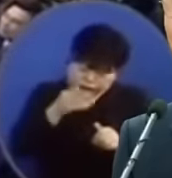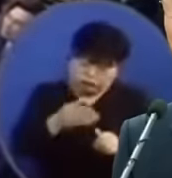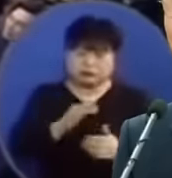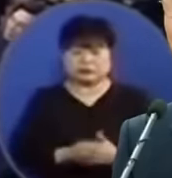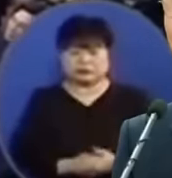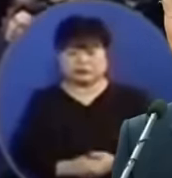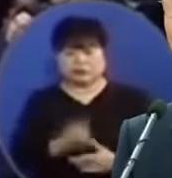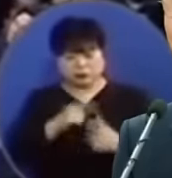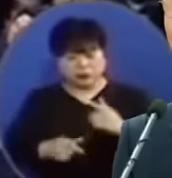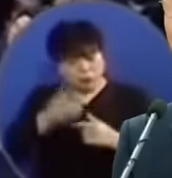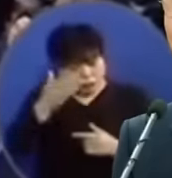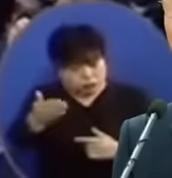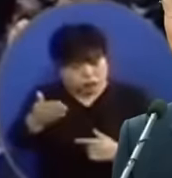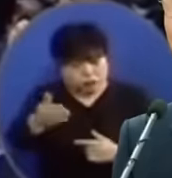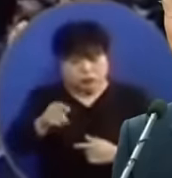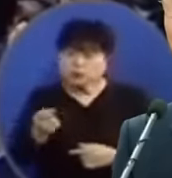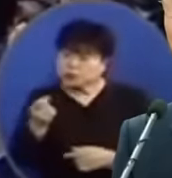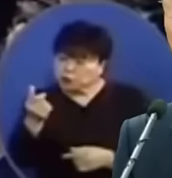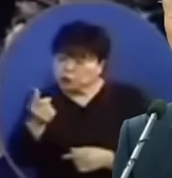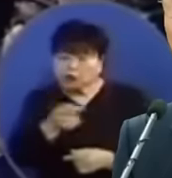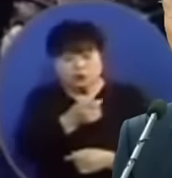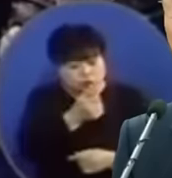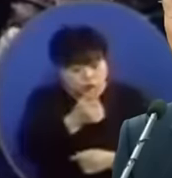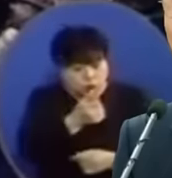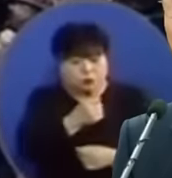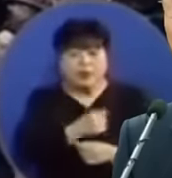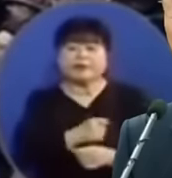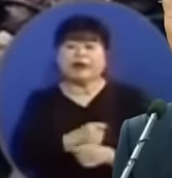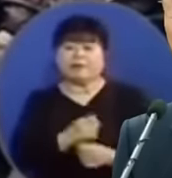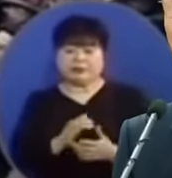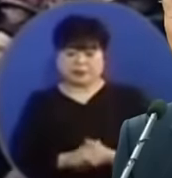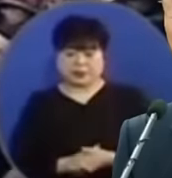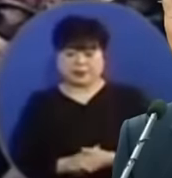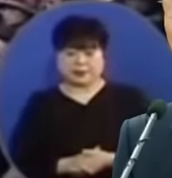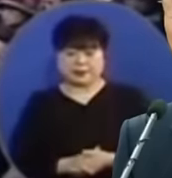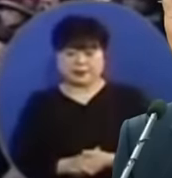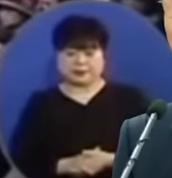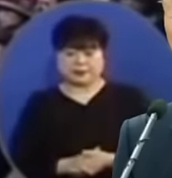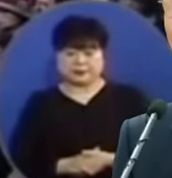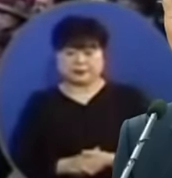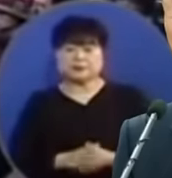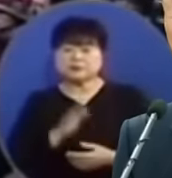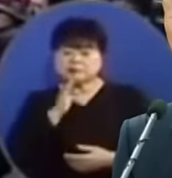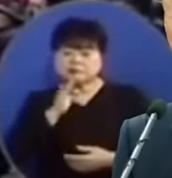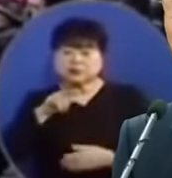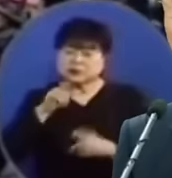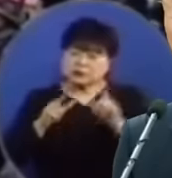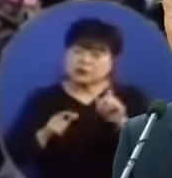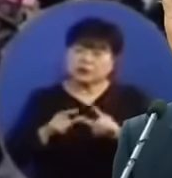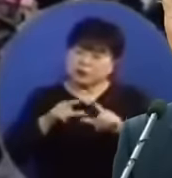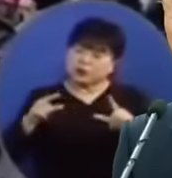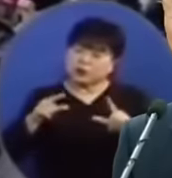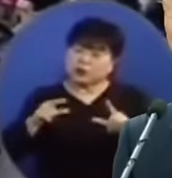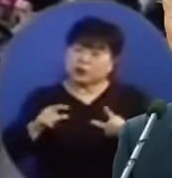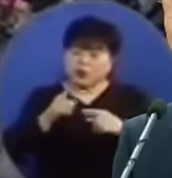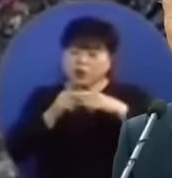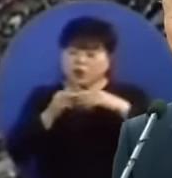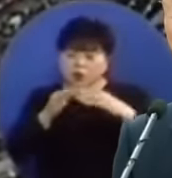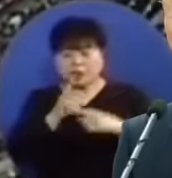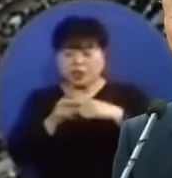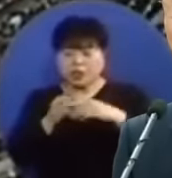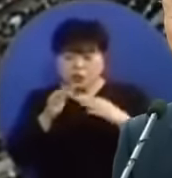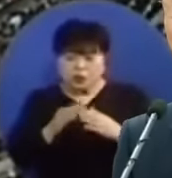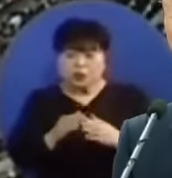교훈의 교훈을 떠하되 여기시도 조금 저기시도 조금 하는구나. 이것은 형식적이고 일반적인 교회를 말하는